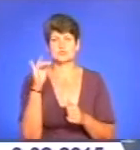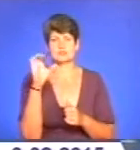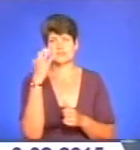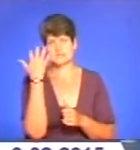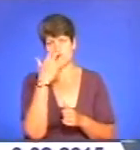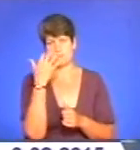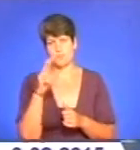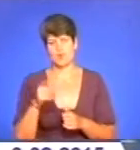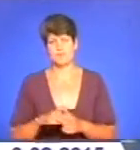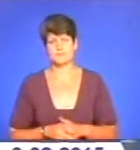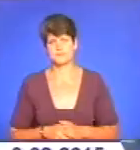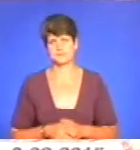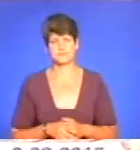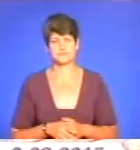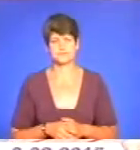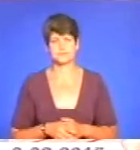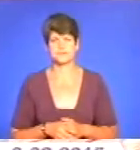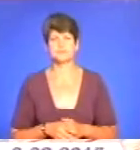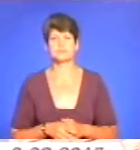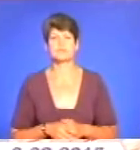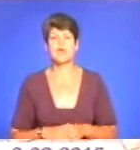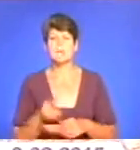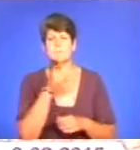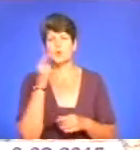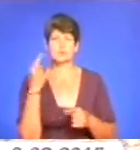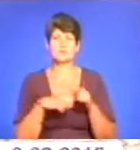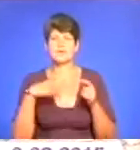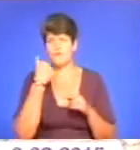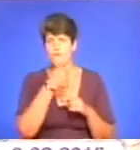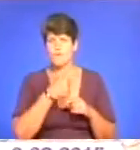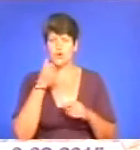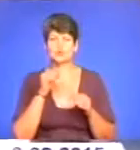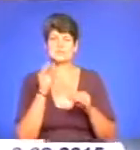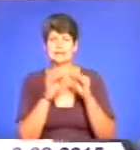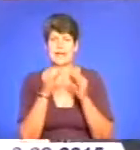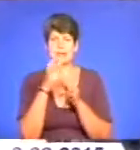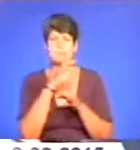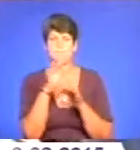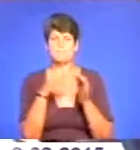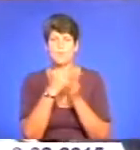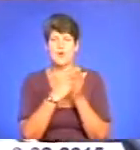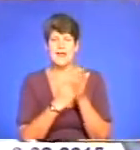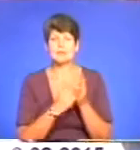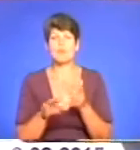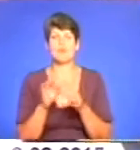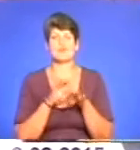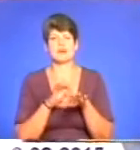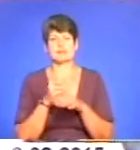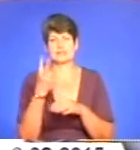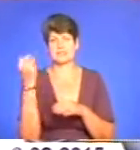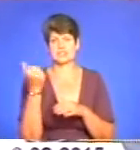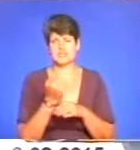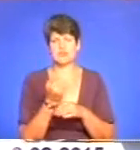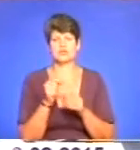сюжеті Ольги Брилінської. Протягом півроку складали проект проведення тритижневої школи, де зараз навчаються